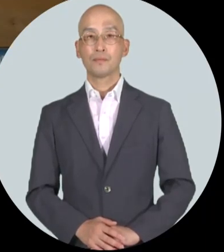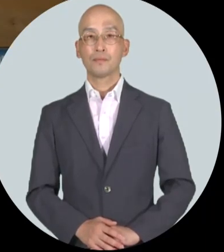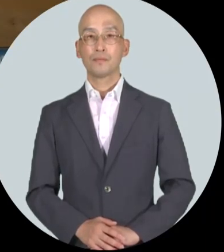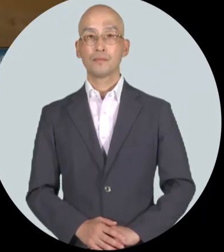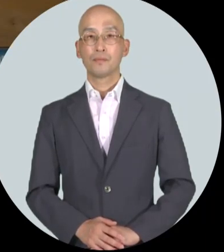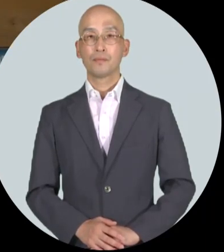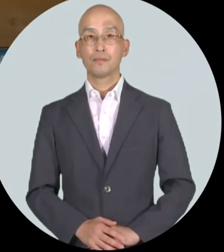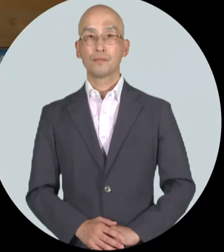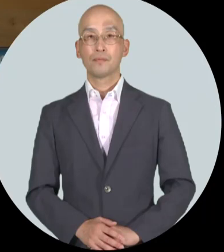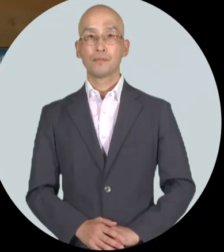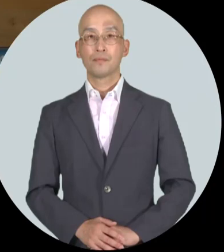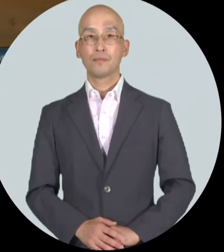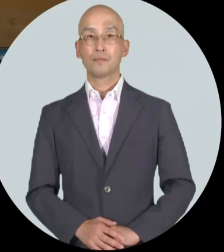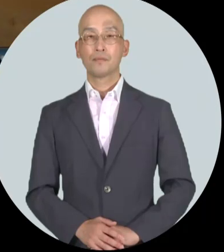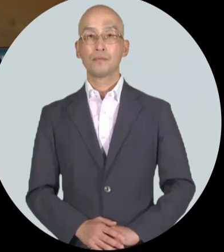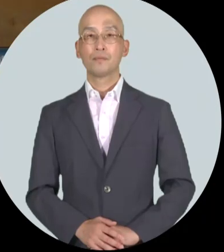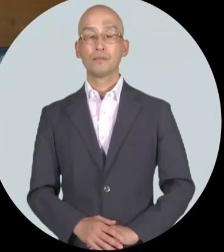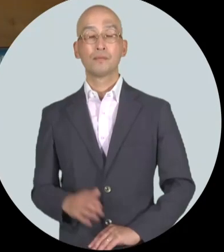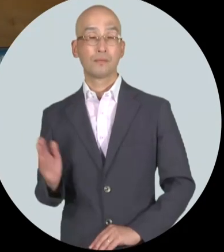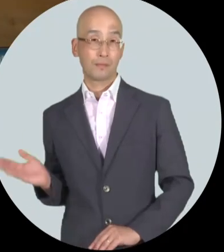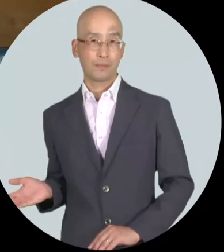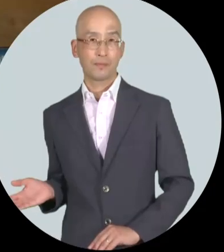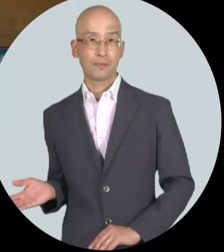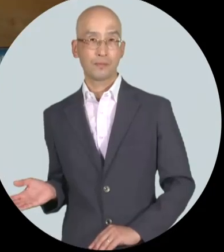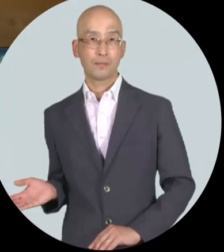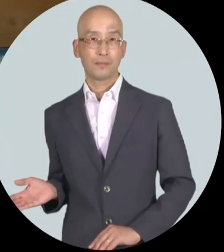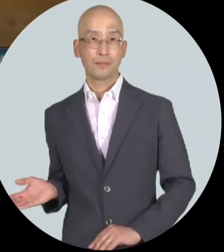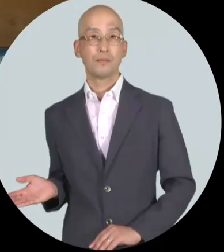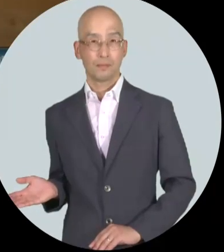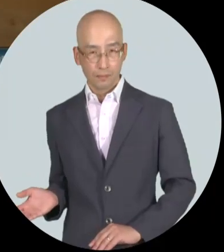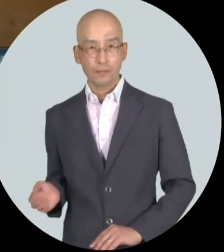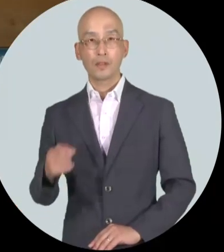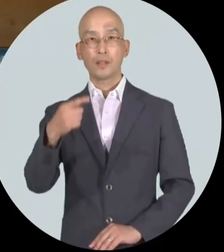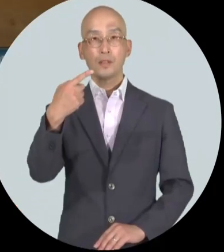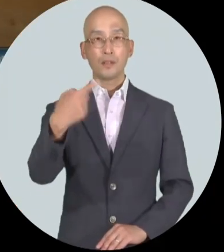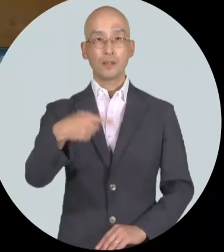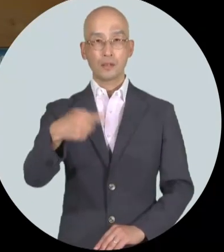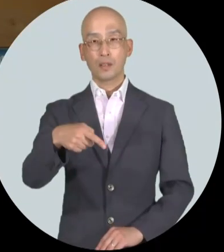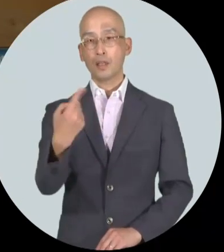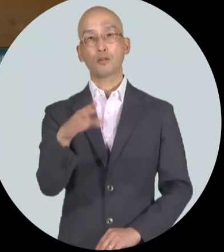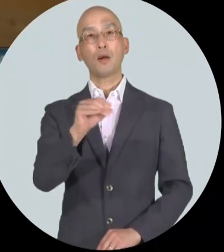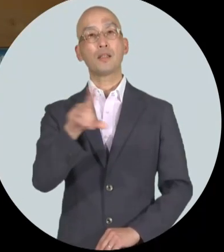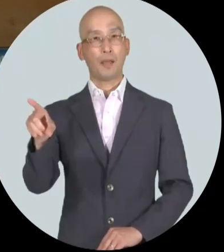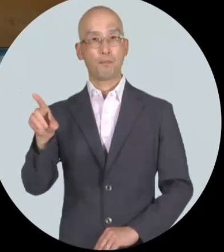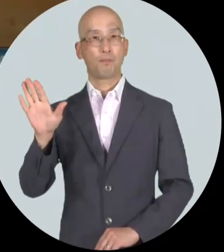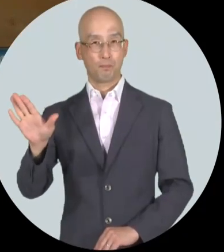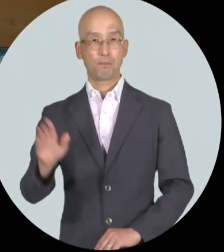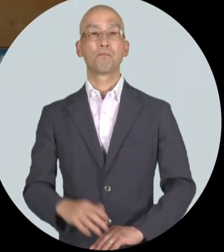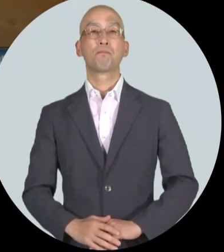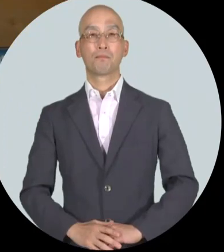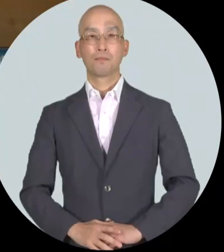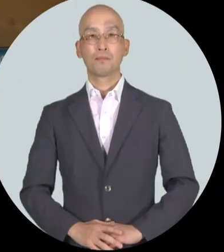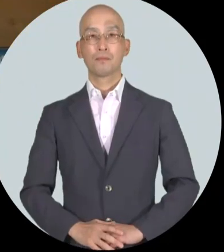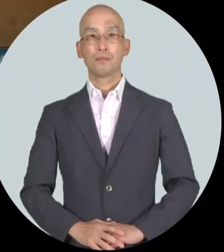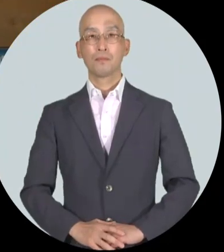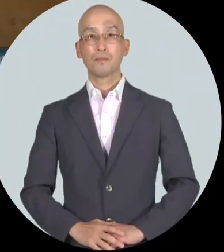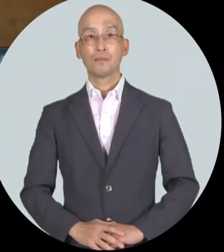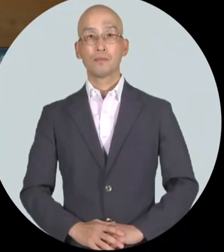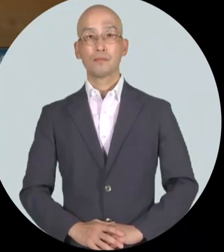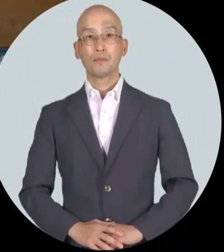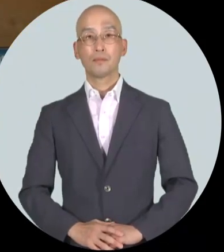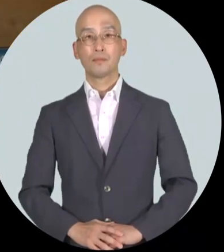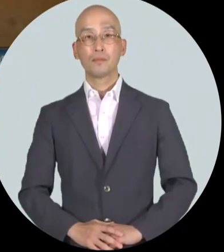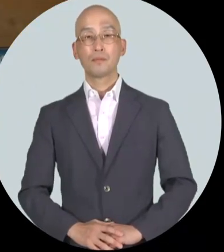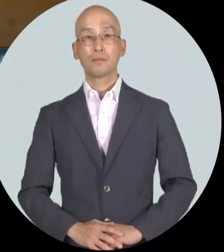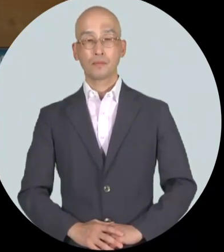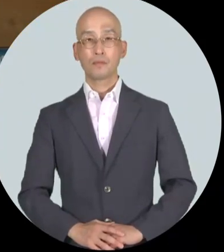行き過ぎた。文化財の災害復旧事業費1100万円規模でございます。府指定5